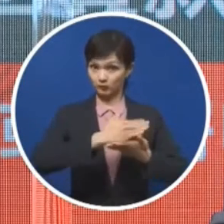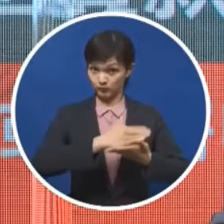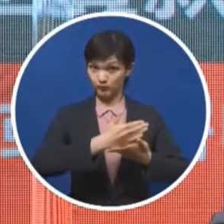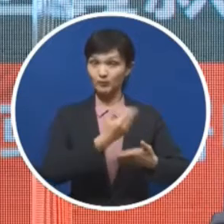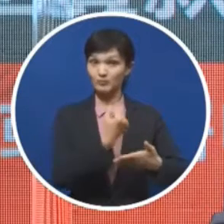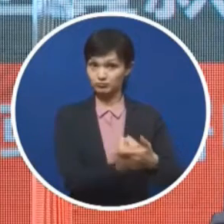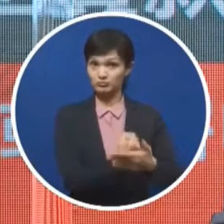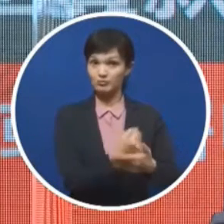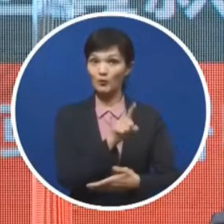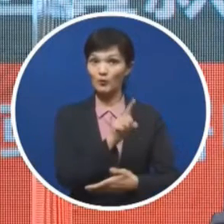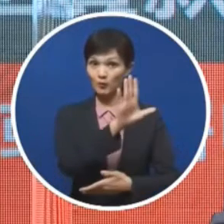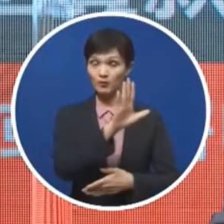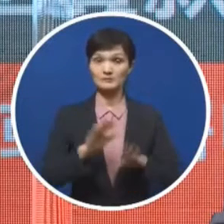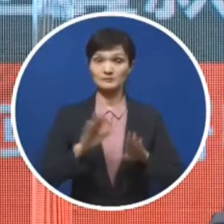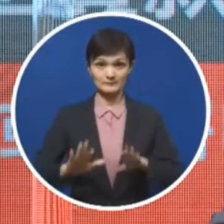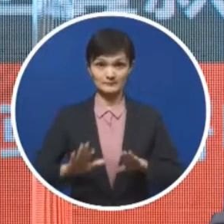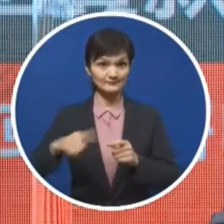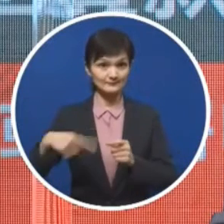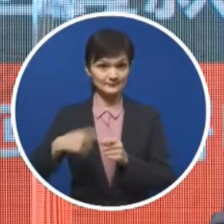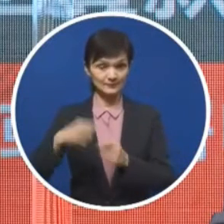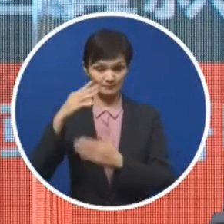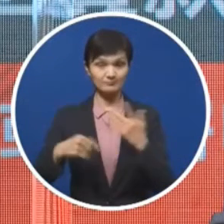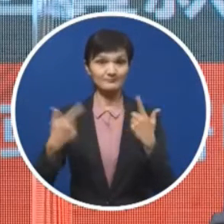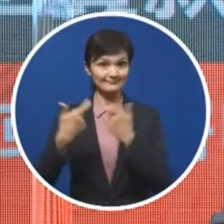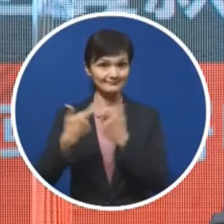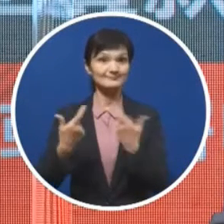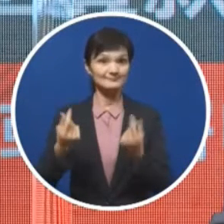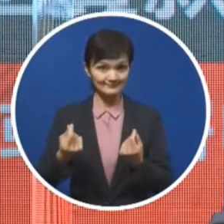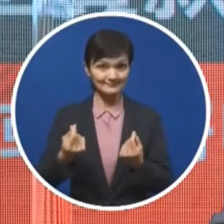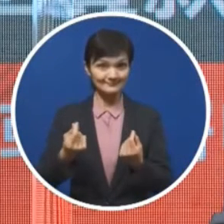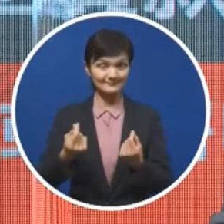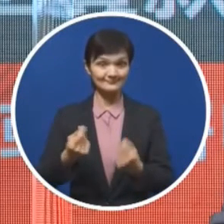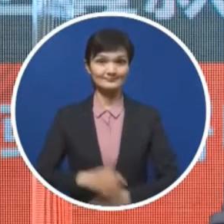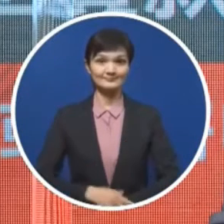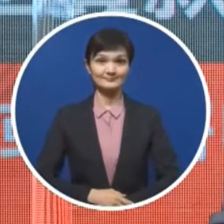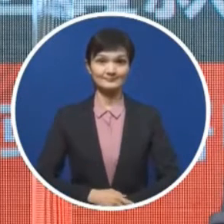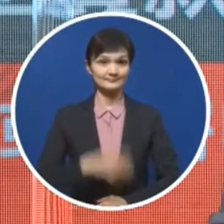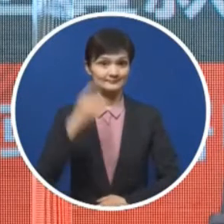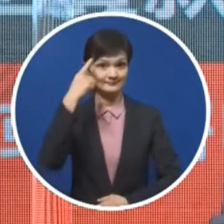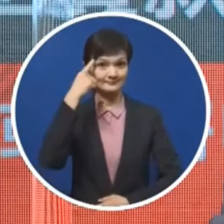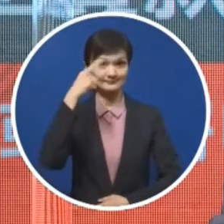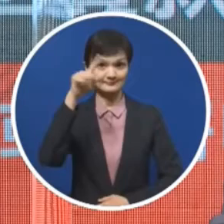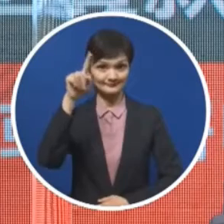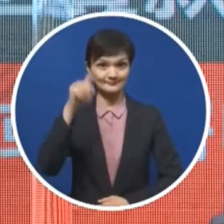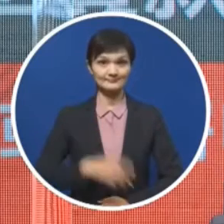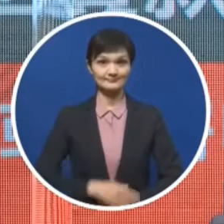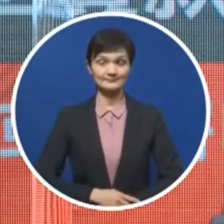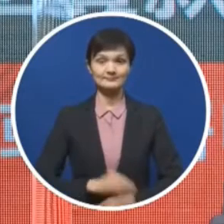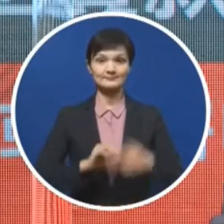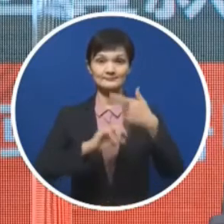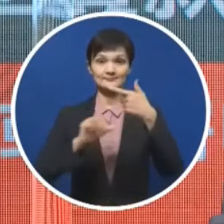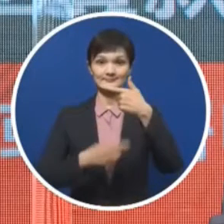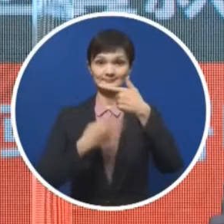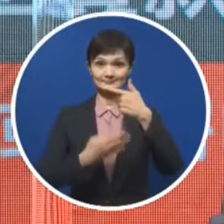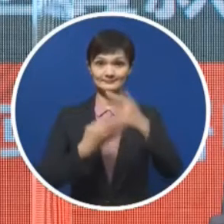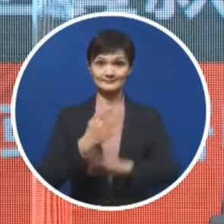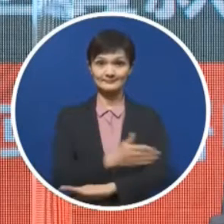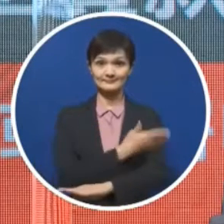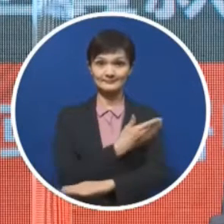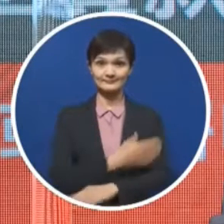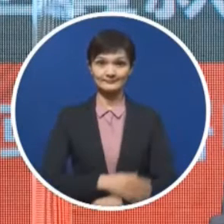料，今年合乎资格的民众，从明天6月4日